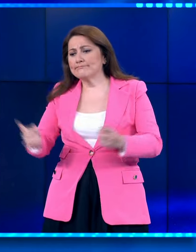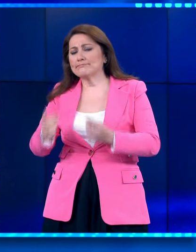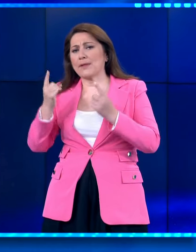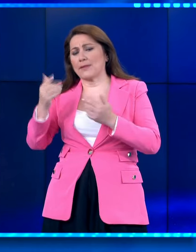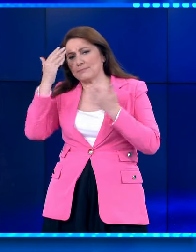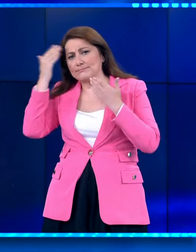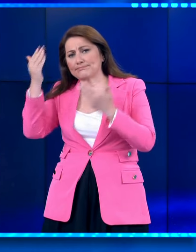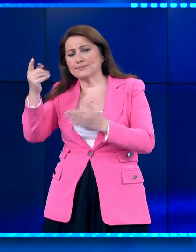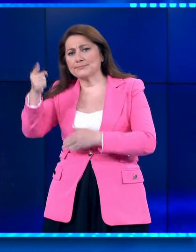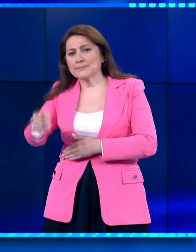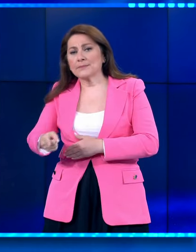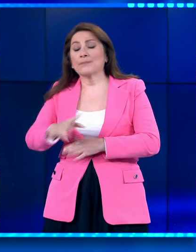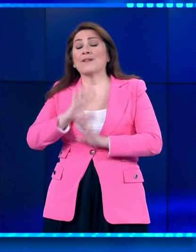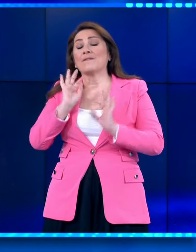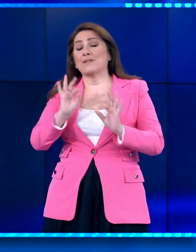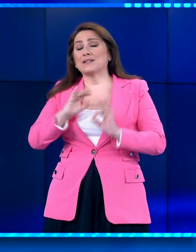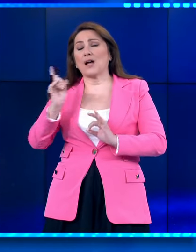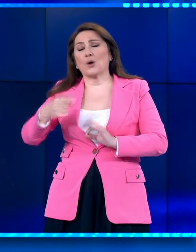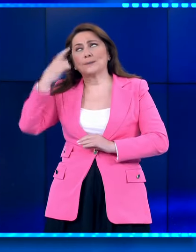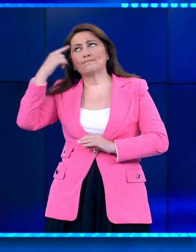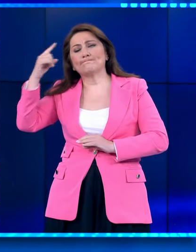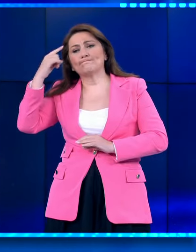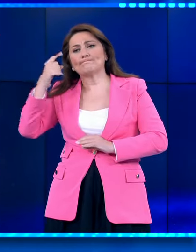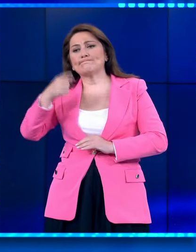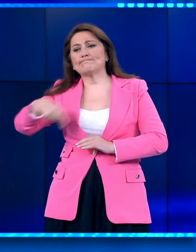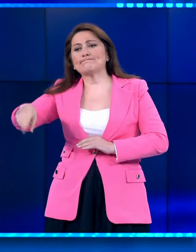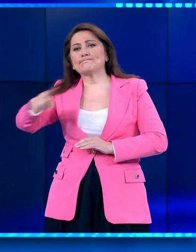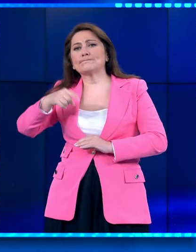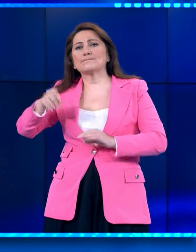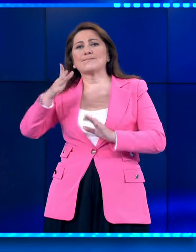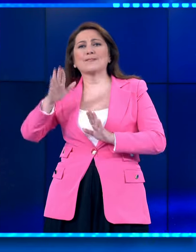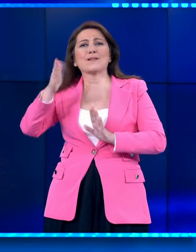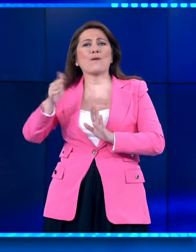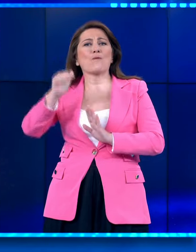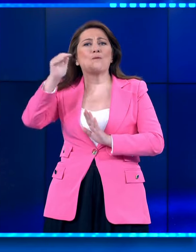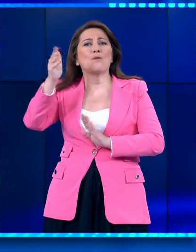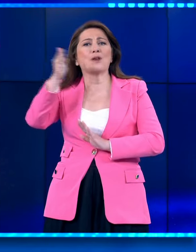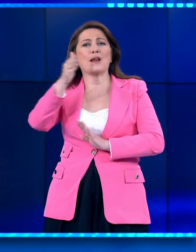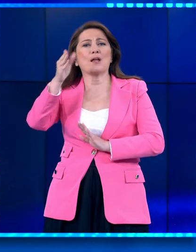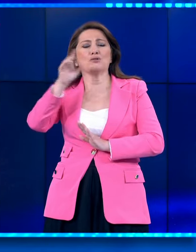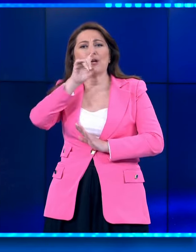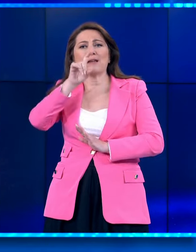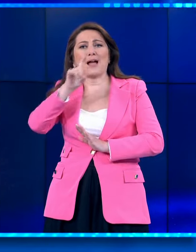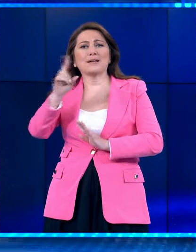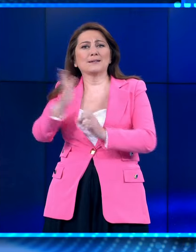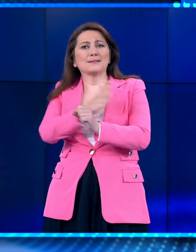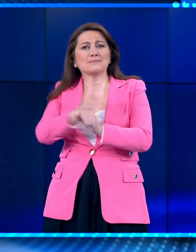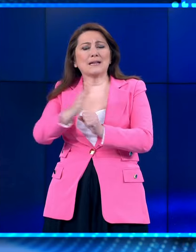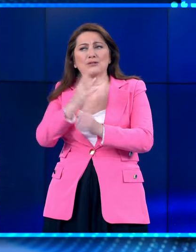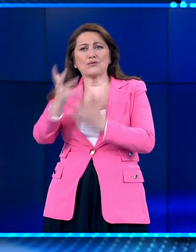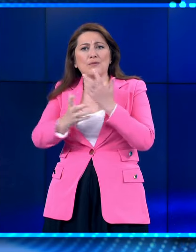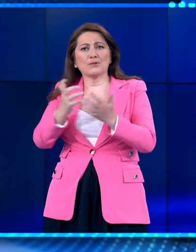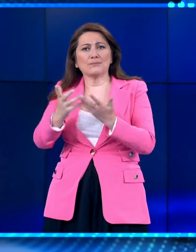όλων όμως ήταν στους συμπολίτες μας που δοκιμάζονται μετά την καταστροφική πυρκαγιά στη Βορειοανατολική Αττική. Ο Κώστας Σιμεωνίδης θα μας